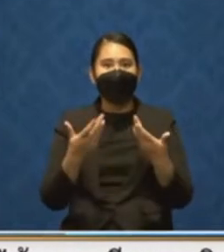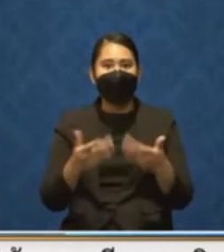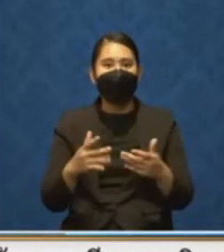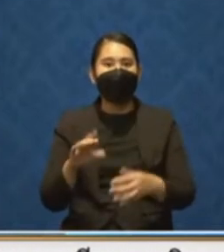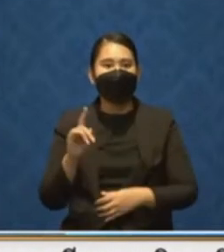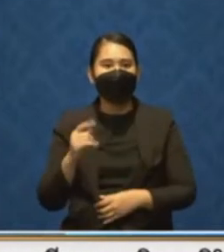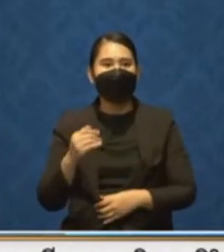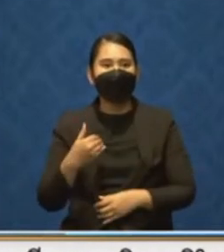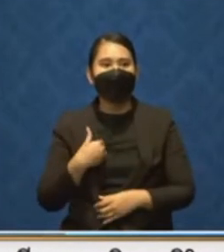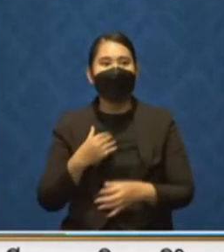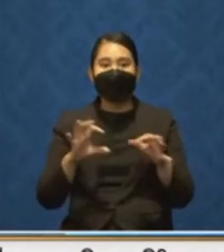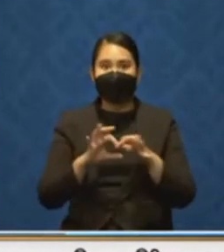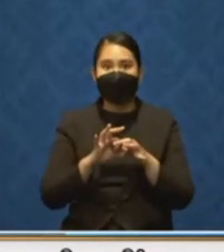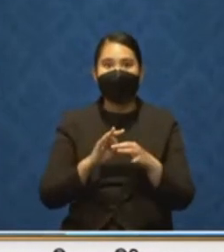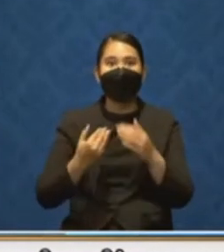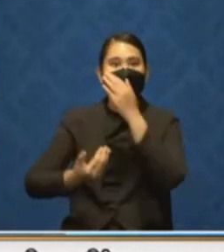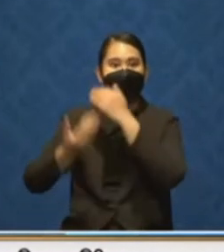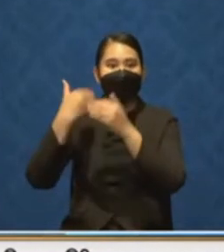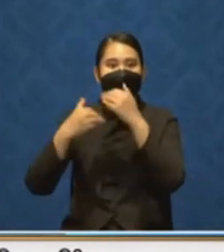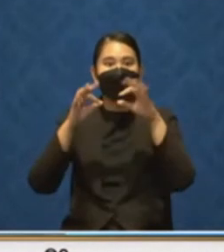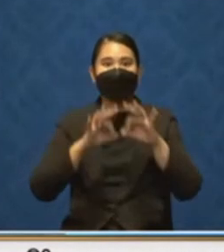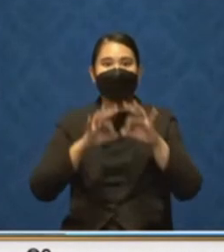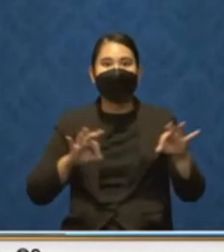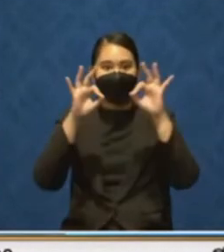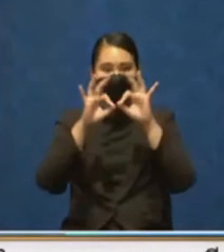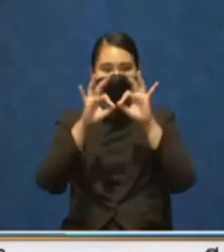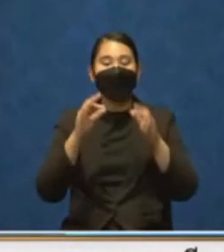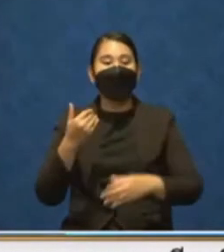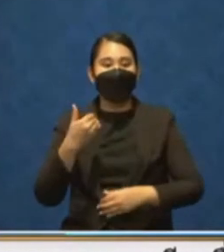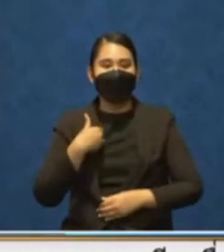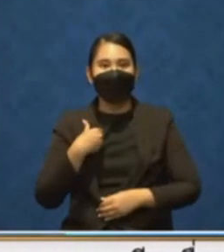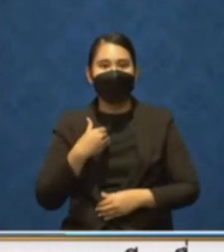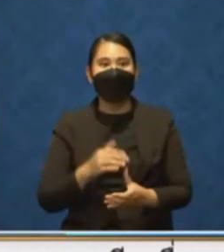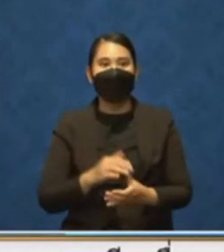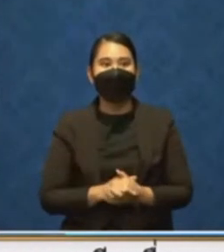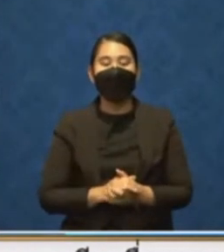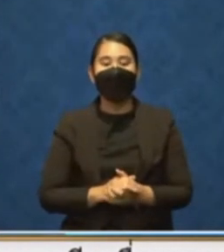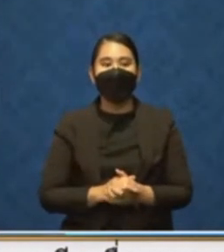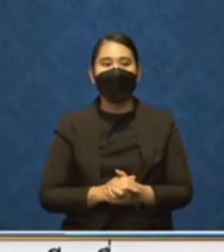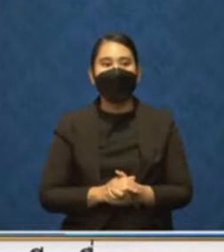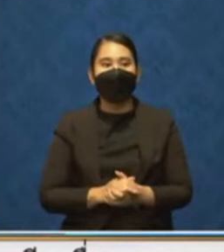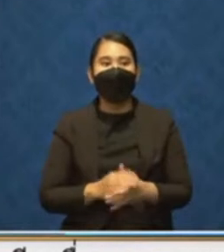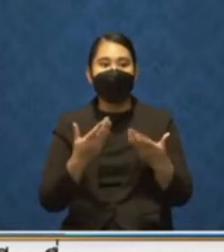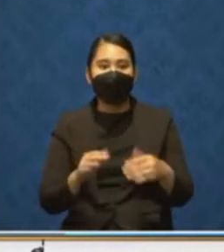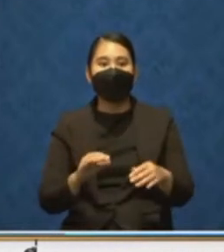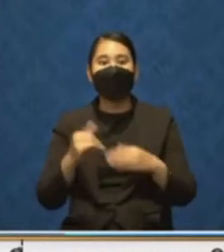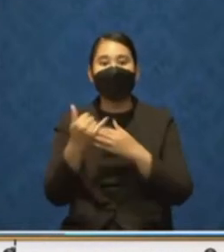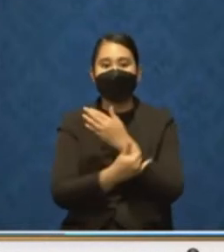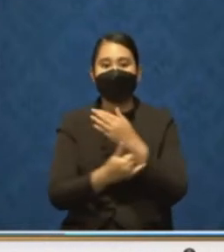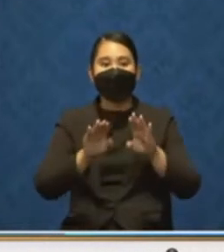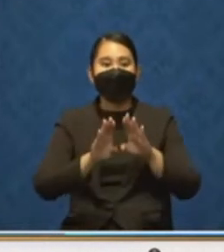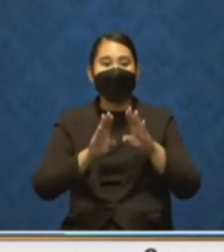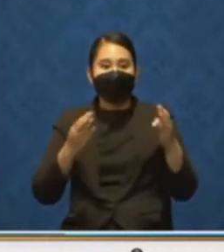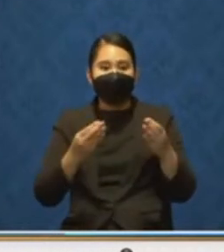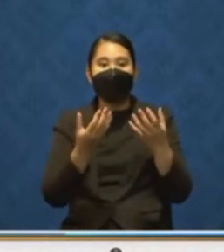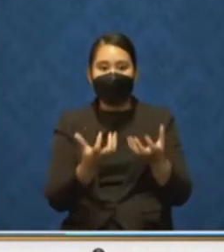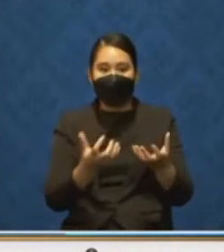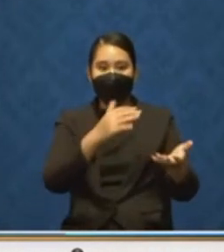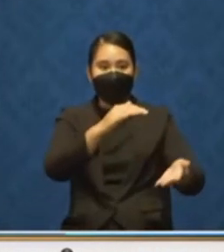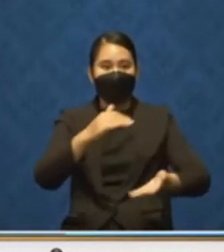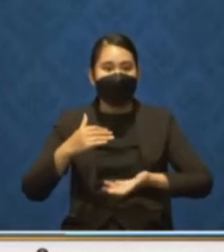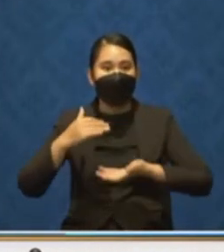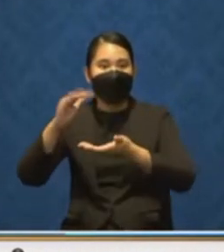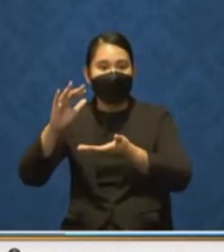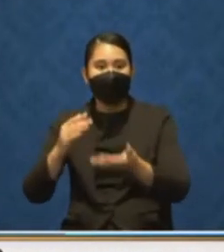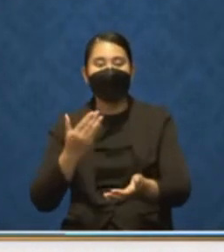เหตุการณ์สำคัญในประวัติศาสตร์และนำไปสู่การต่อยอดไปถูกความอีกมากมายการเปิดประเทศการส่งอาหารถึงการเกษตร